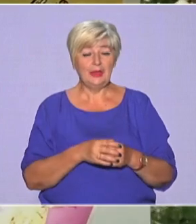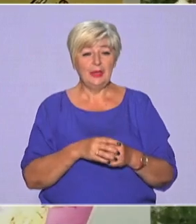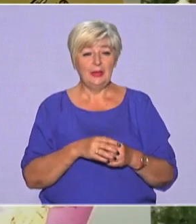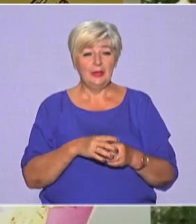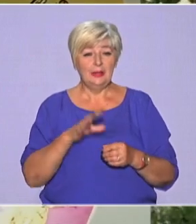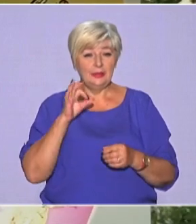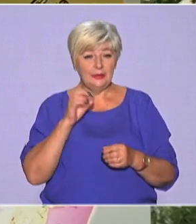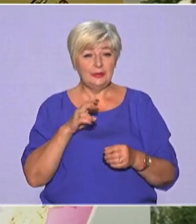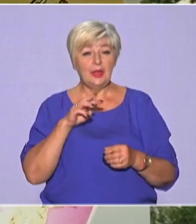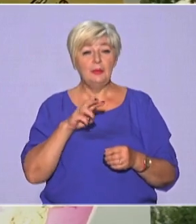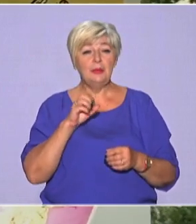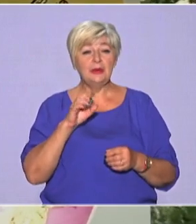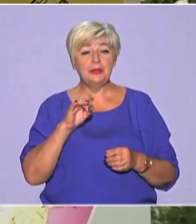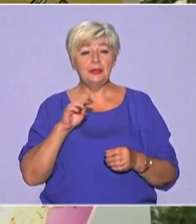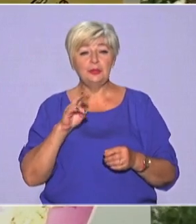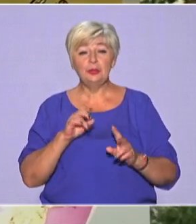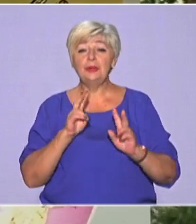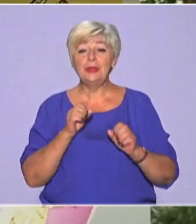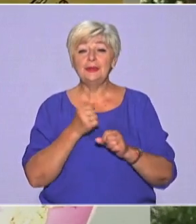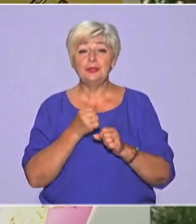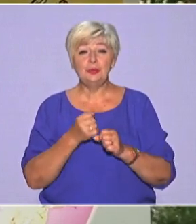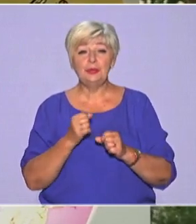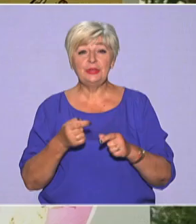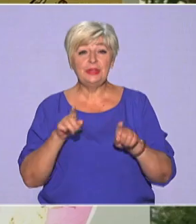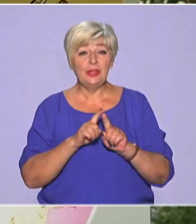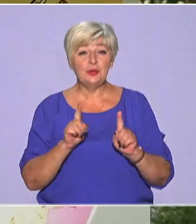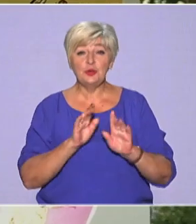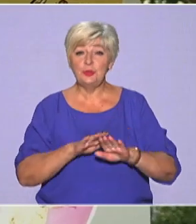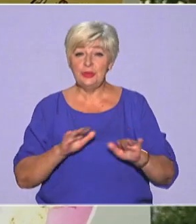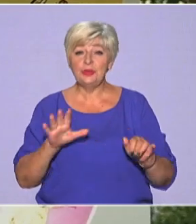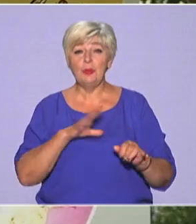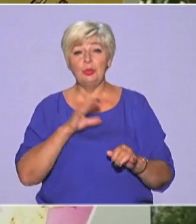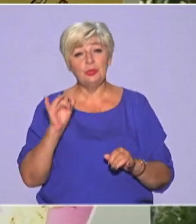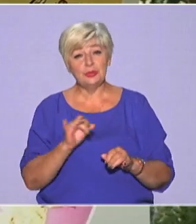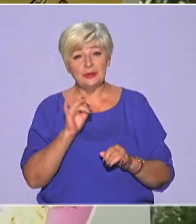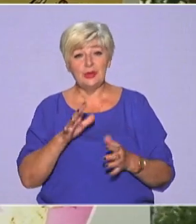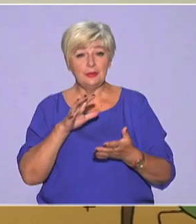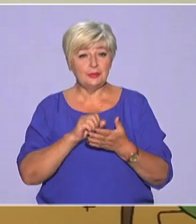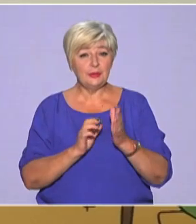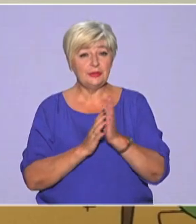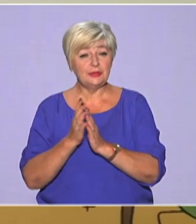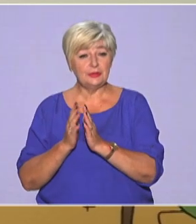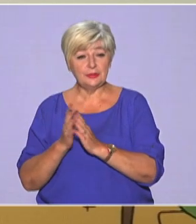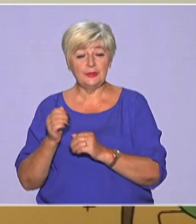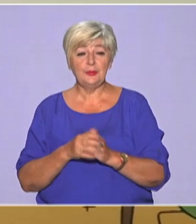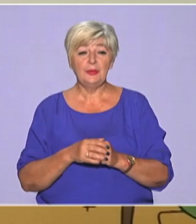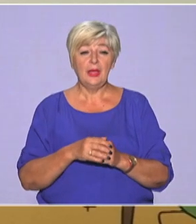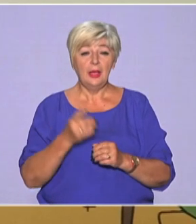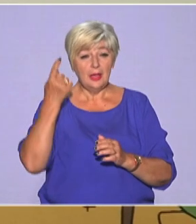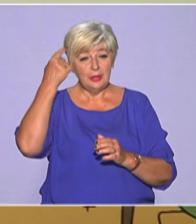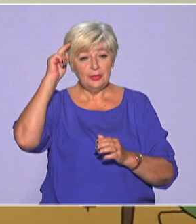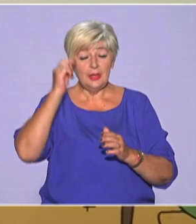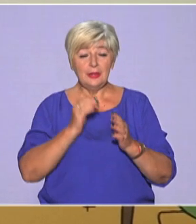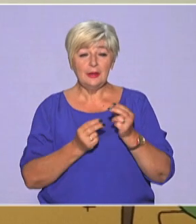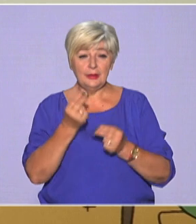навички маркетолога, як зробити так, щоб дітям було дуже цікаво займатися рослинами. Ідея гри полягає у тому, щоб